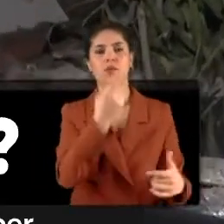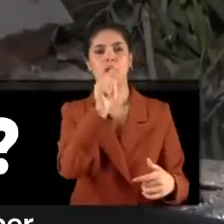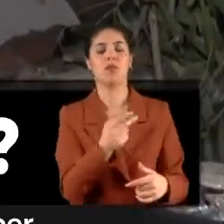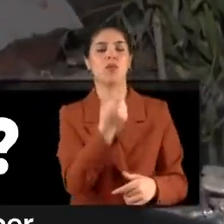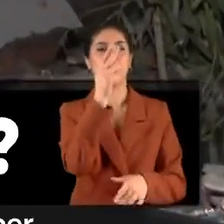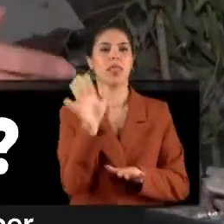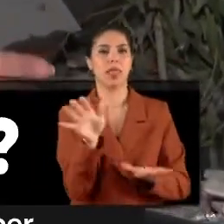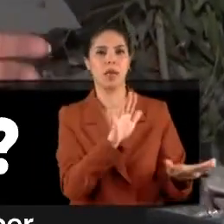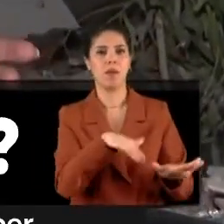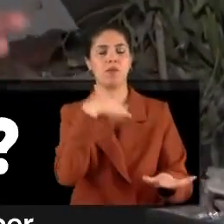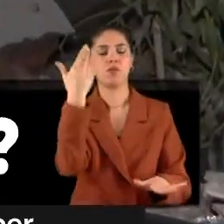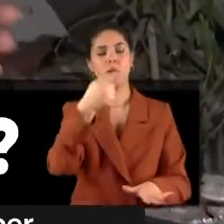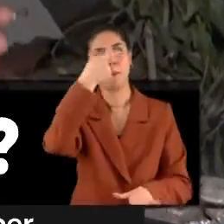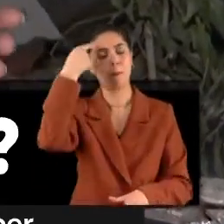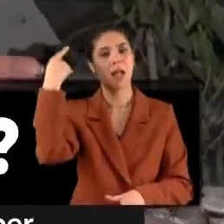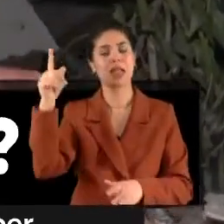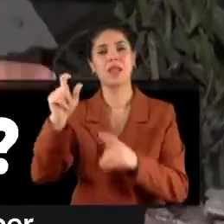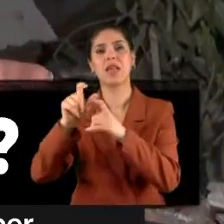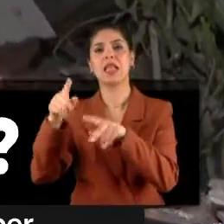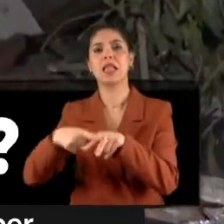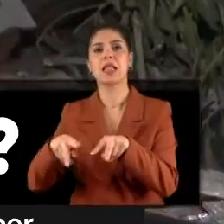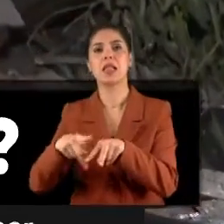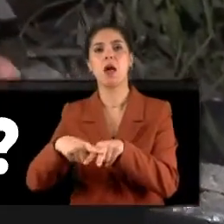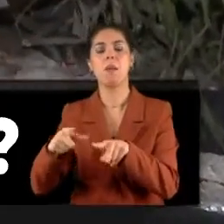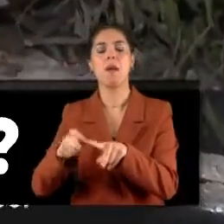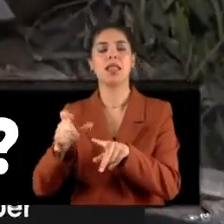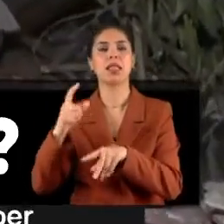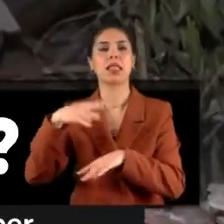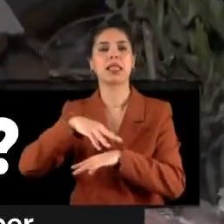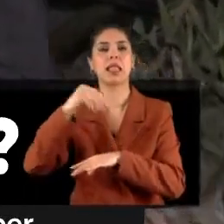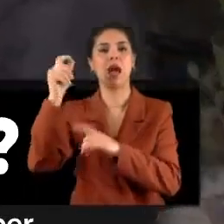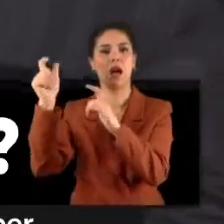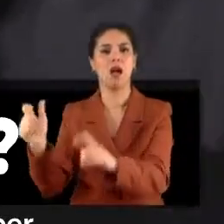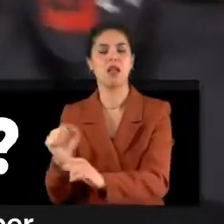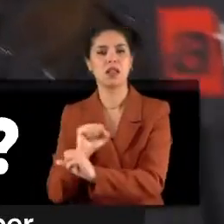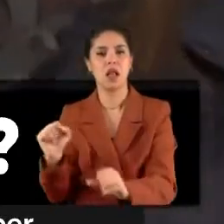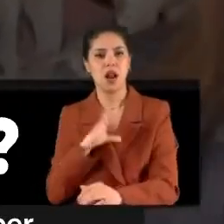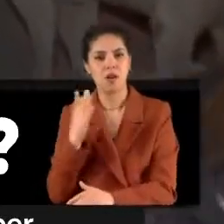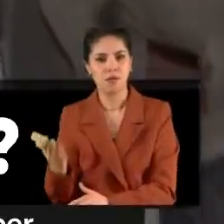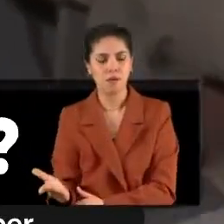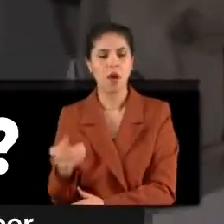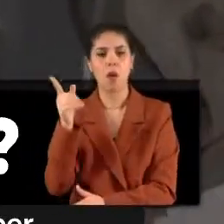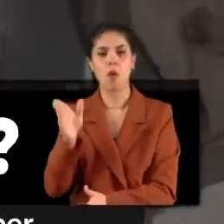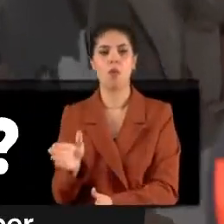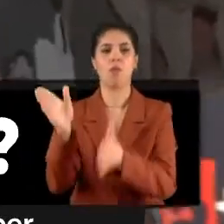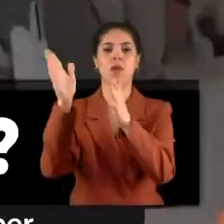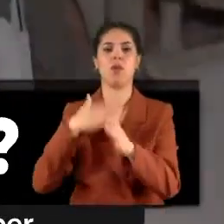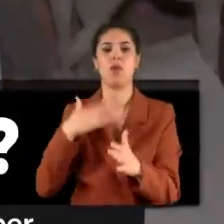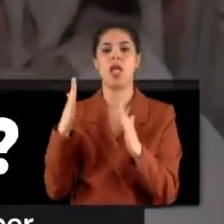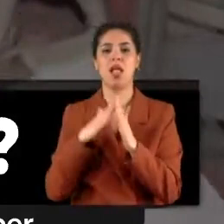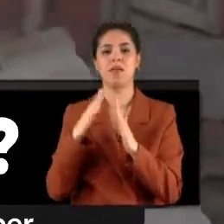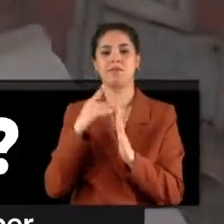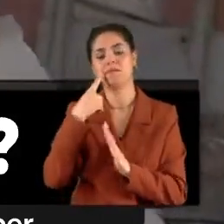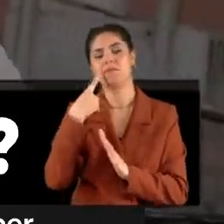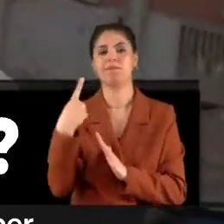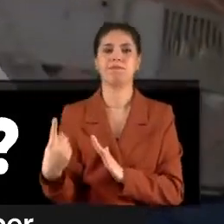depremin ardından maalesef Samandağ ilçesi de büyük zarar gördü. İşte o binaların önündeyim. O evlerden biri